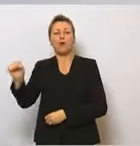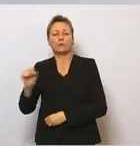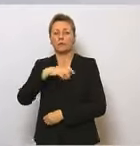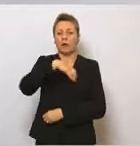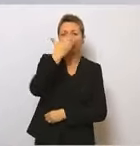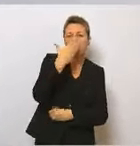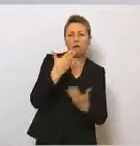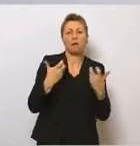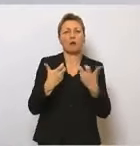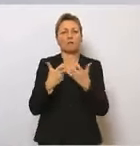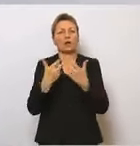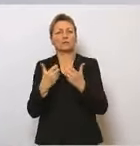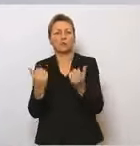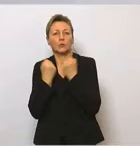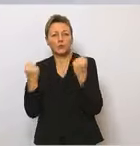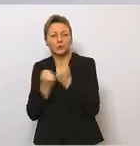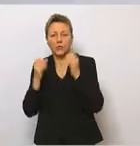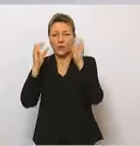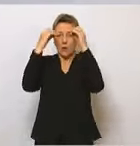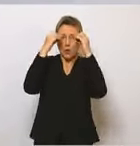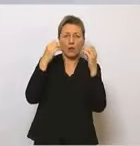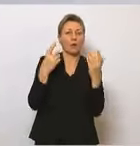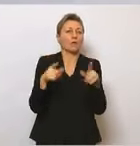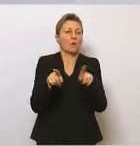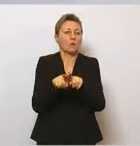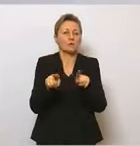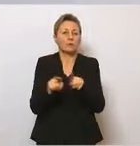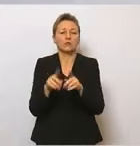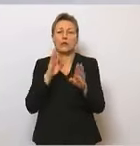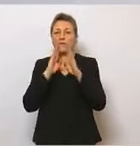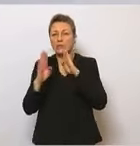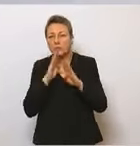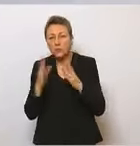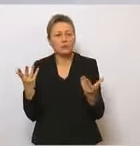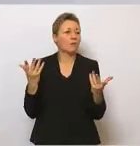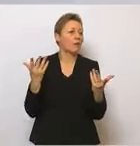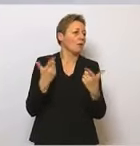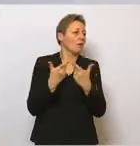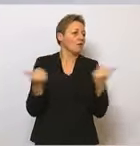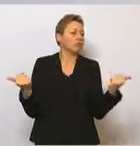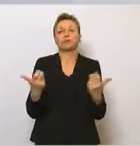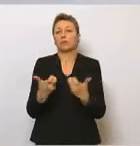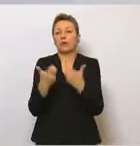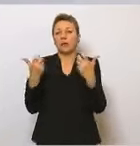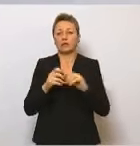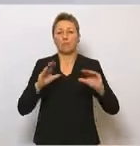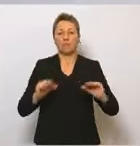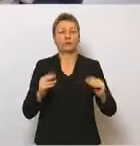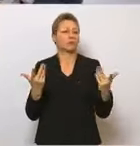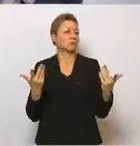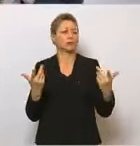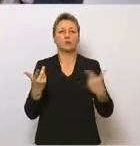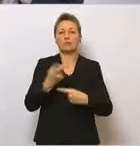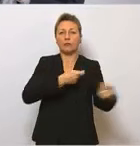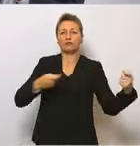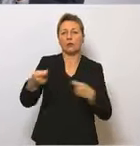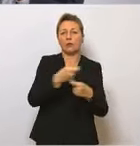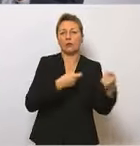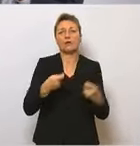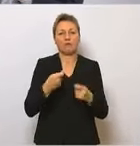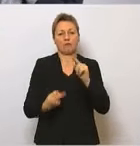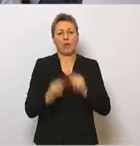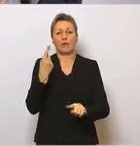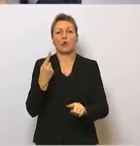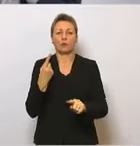être la publicité pour Google et Facebook, ça va être sur les places de marché, un poids extrêmement